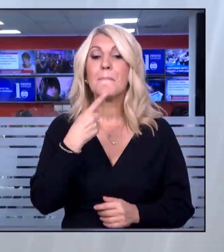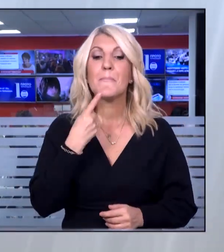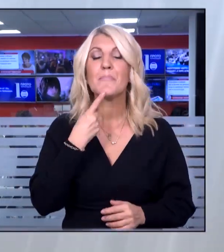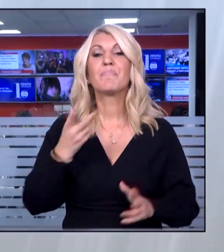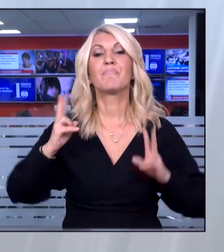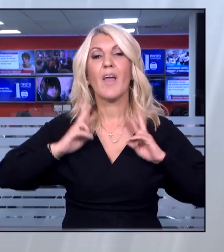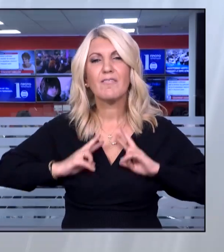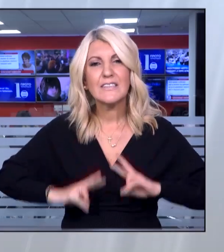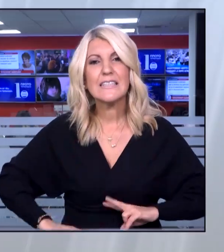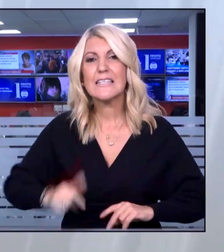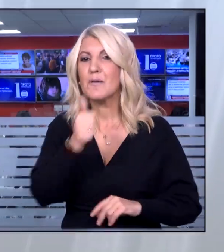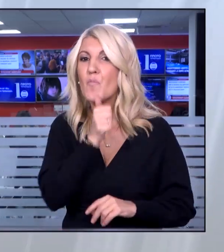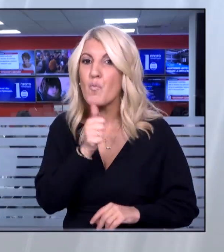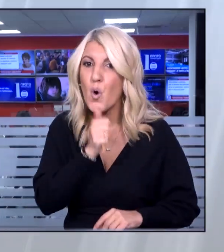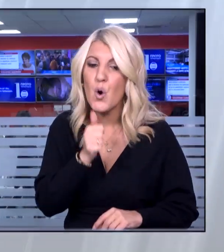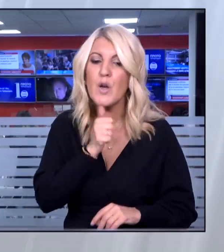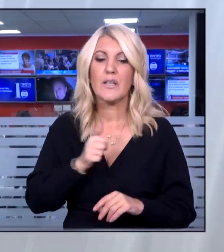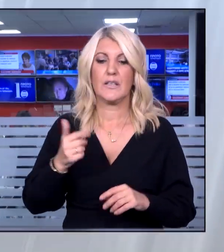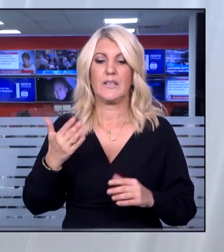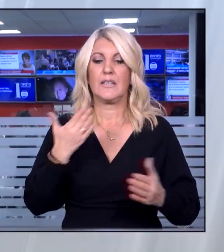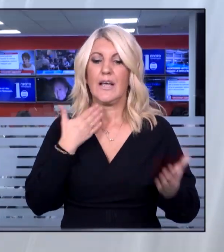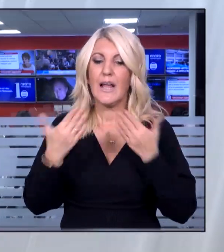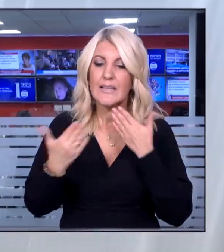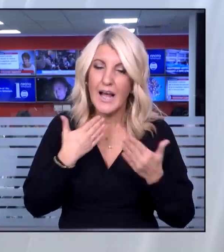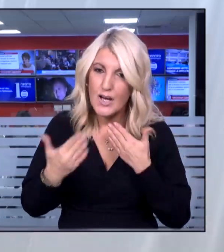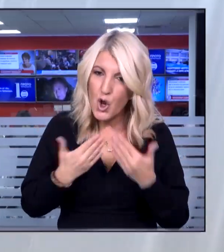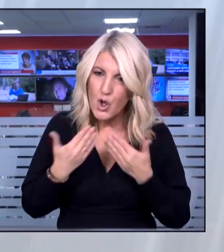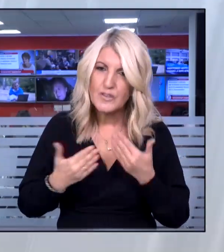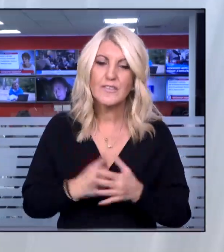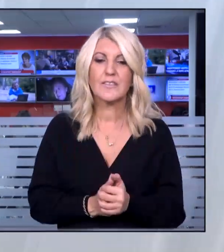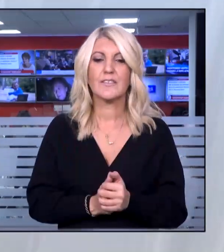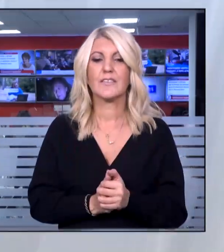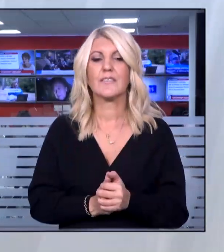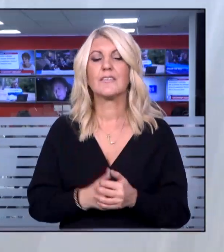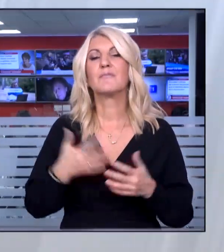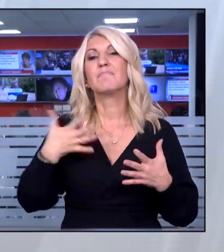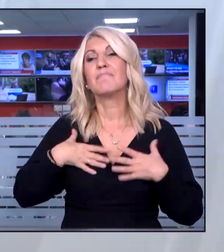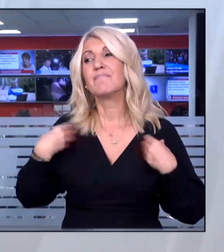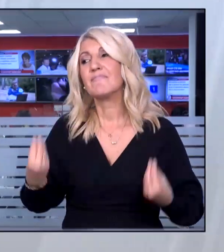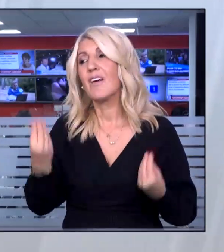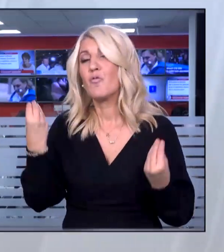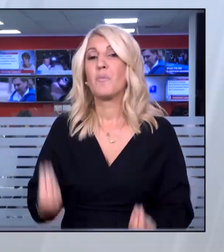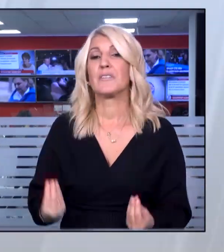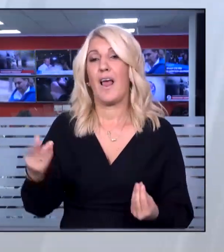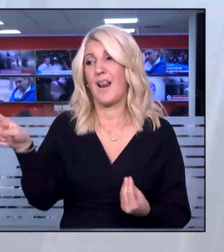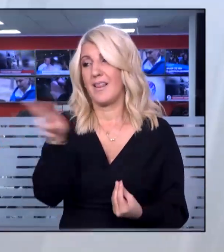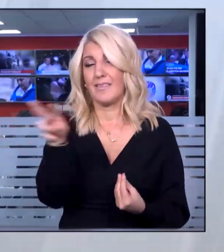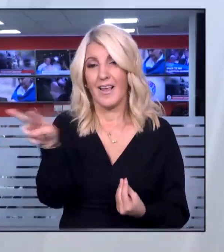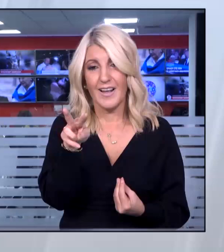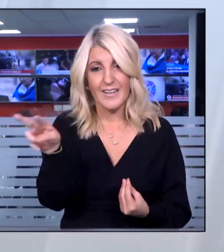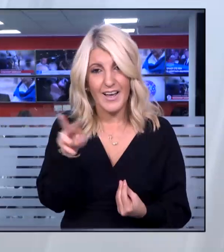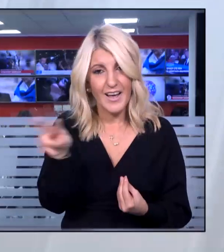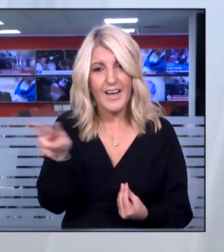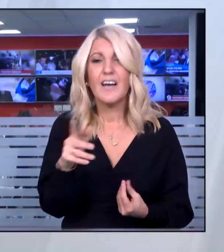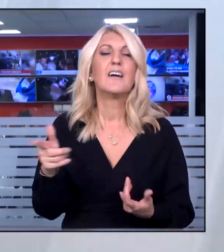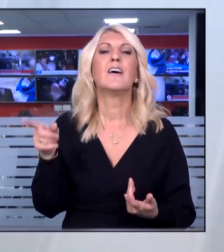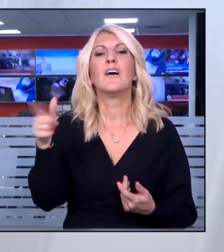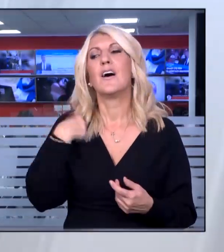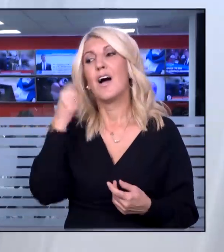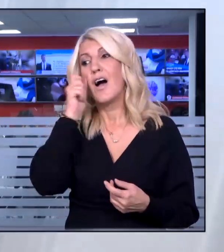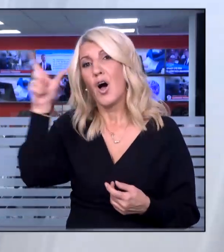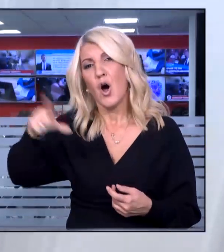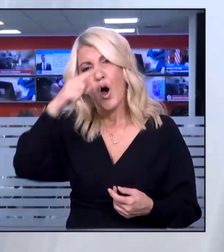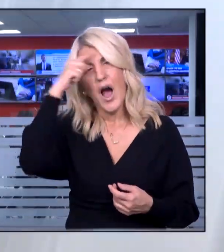υπομονή, κατανόηση. Πολύ αγάπη. Εύχομαι τα καλύτερα στο Χάρη και τη Γεωργία. Ο Χάρης είναι φίλος αδερφικός. Αυτά